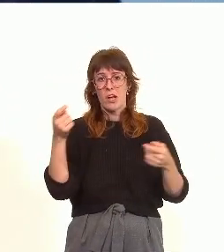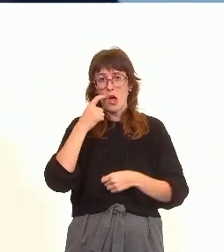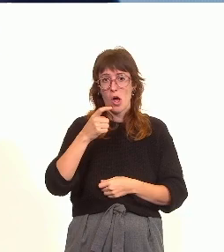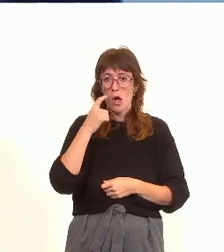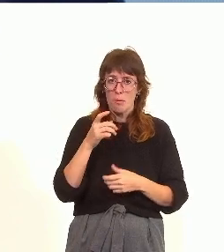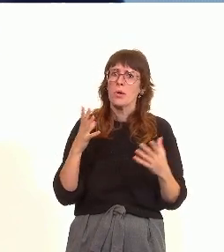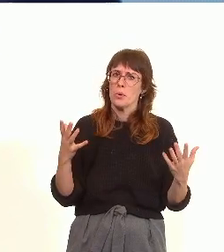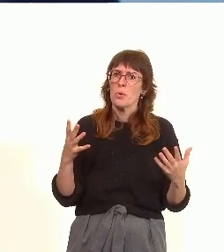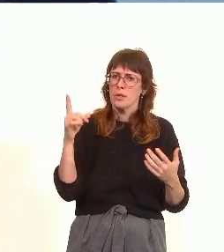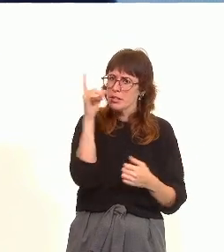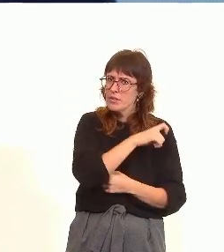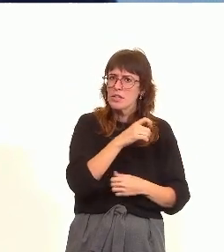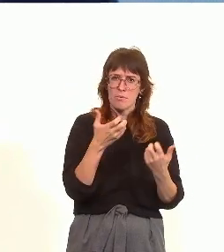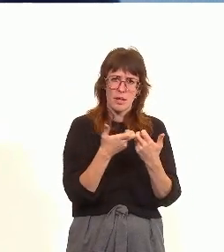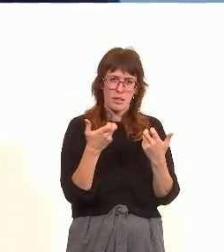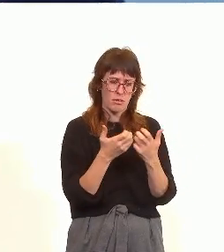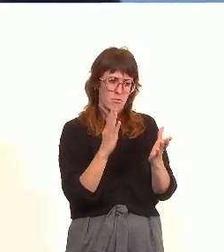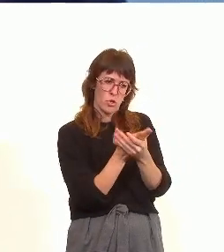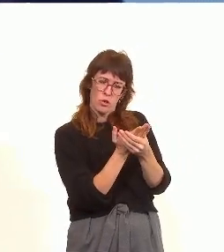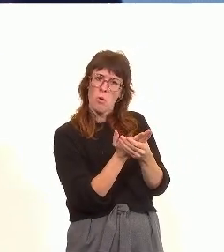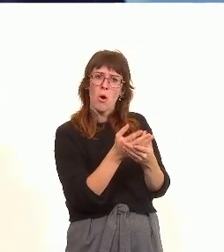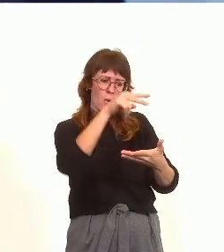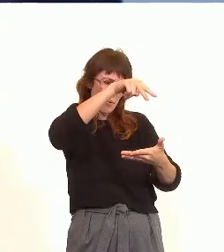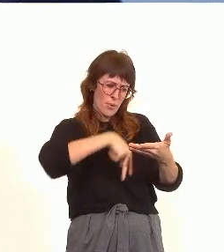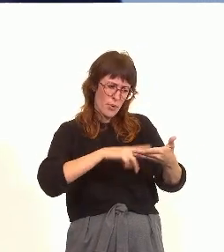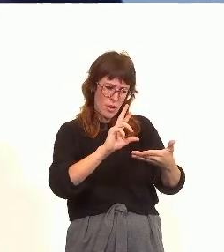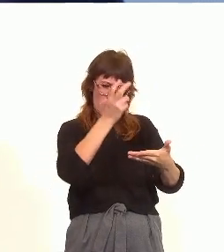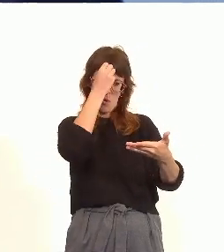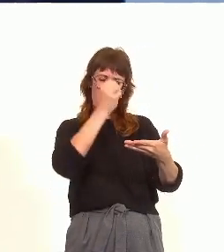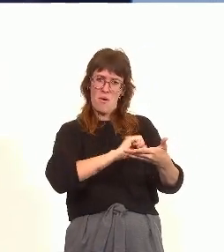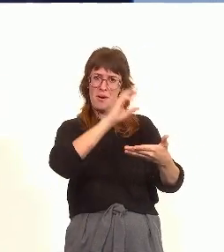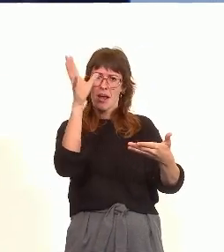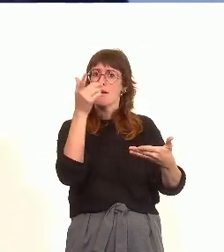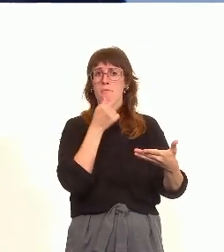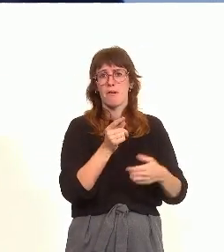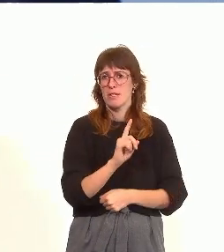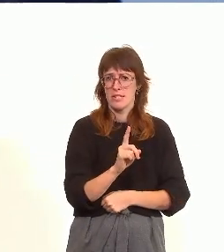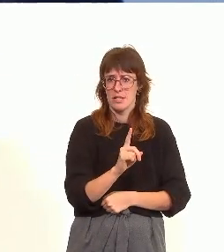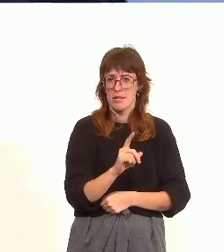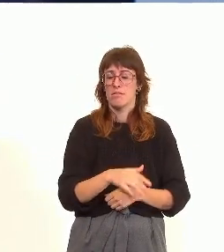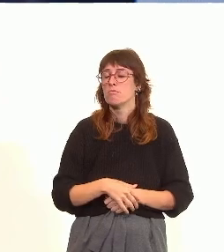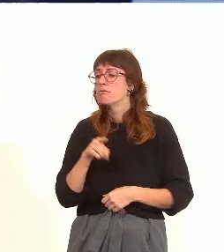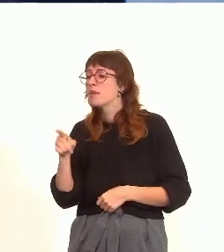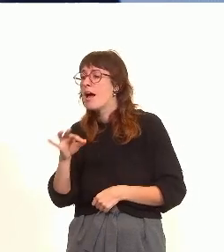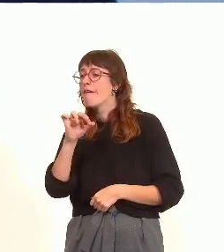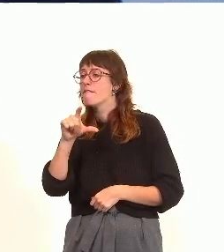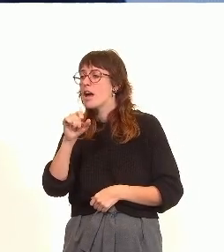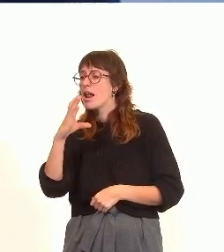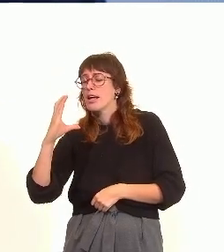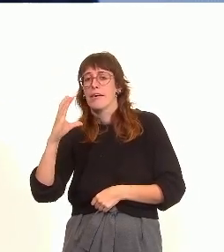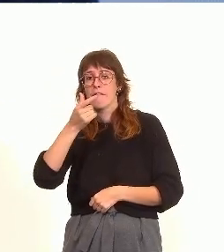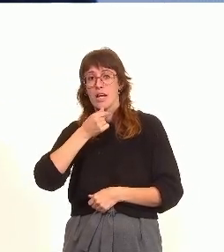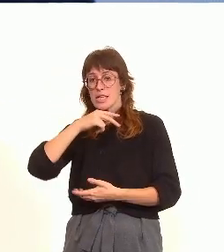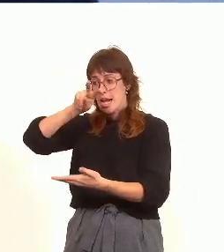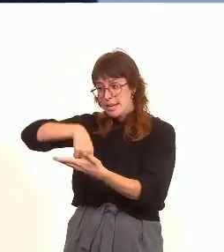la compréhension. Le facile à lire et à comprendre qui fait partie de nos combats au quotidien n'est pas encore diffusé partout. Donc comment est-ce qu'on garantit